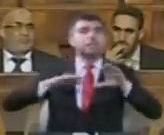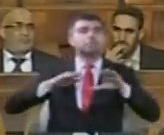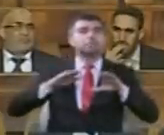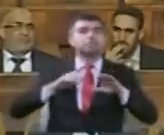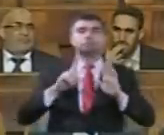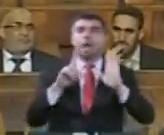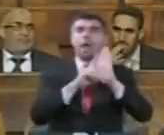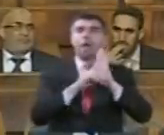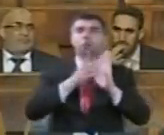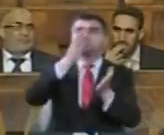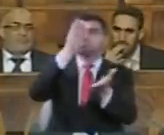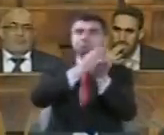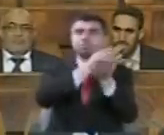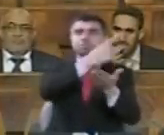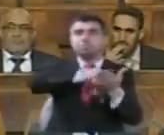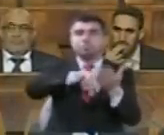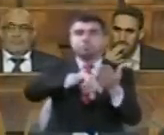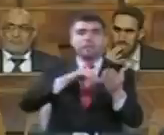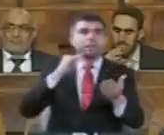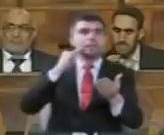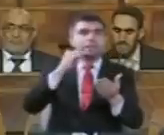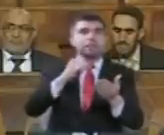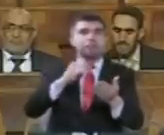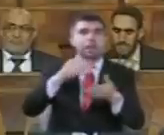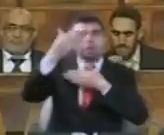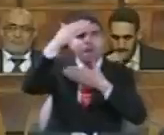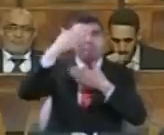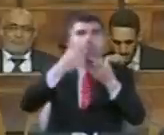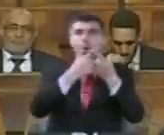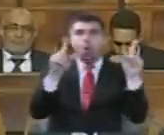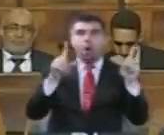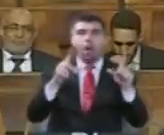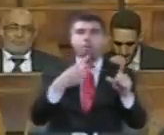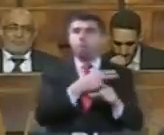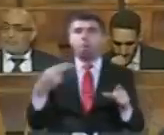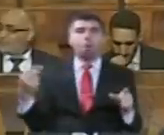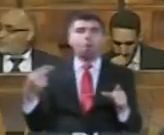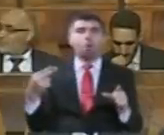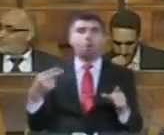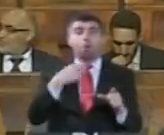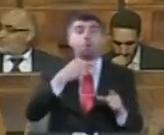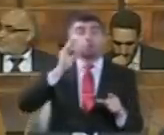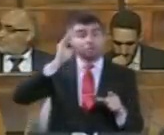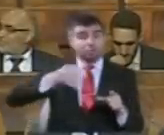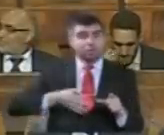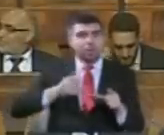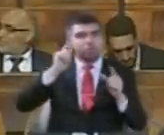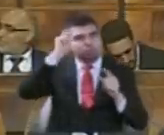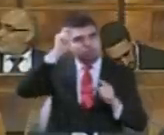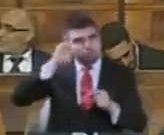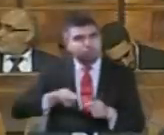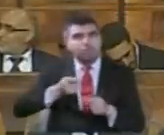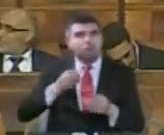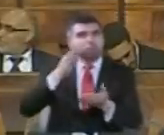نناقش ثوابت الشعب المغربي اللي جا هذا المشروع ونص عليها واكد عليها ولذلك نشجعكم السيد الوزير على ذلك وع هذا